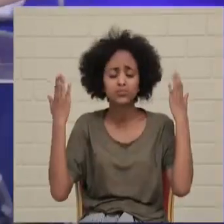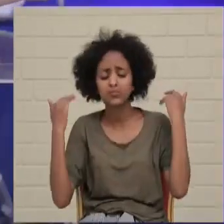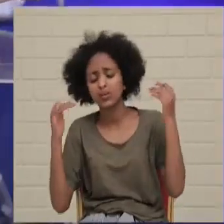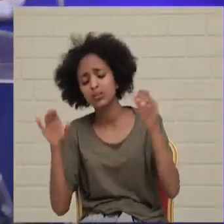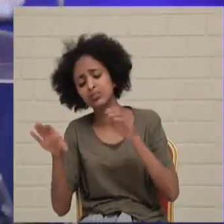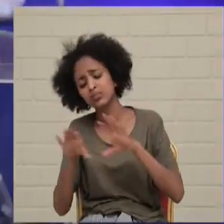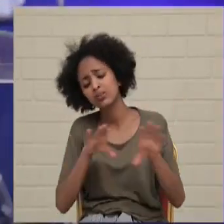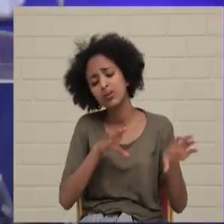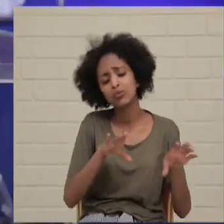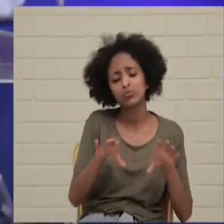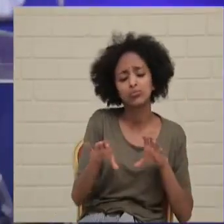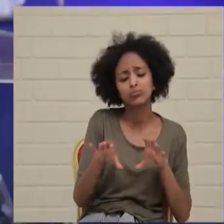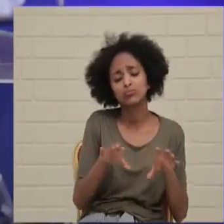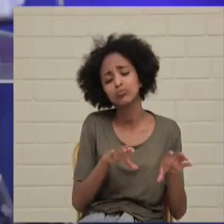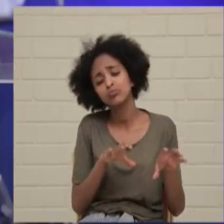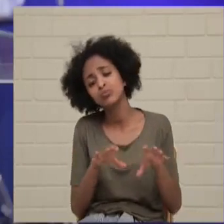ተስፋ አደርጋለሁ